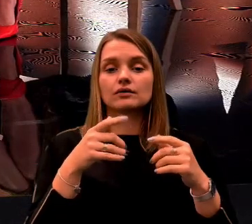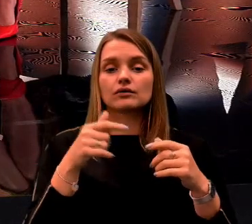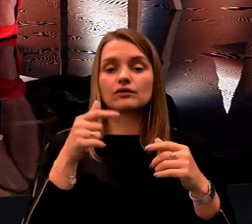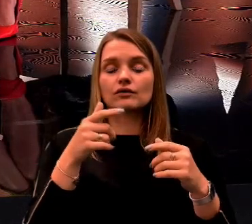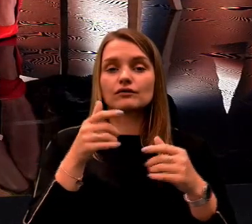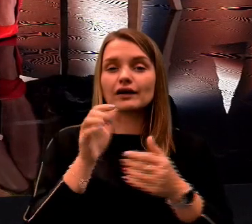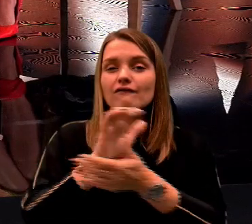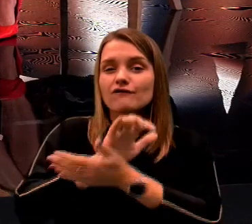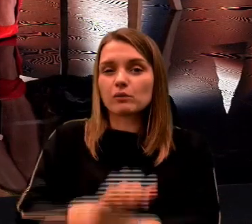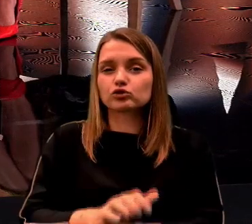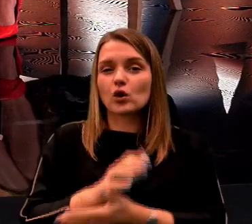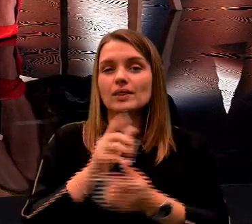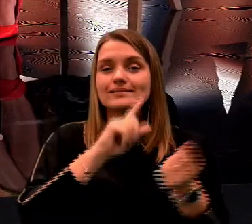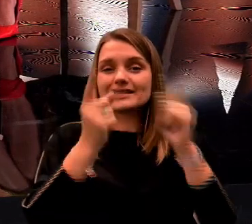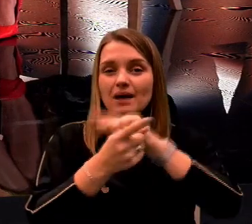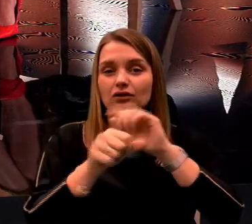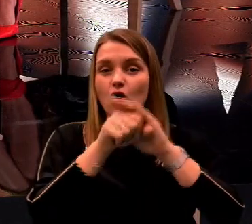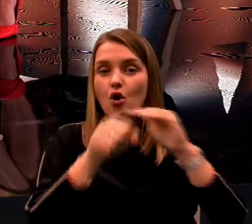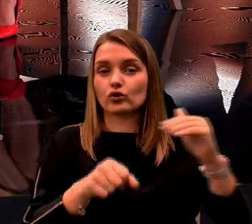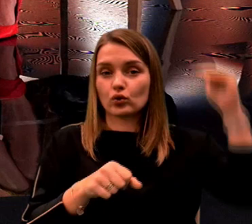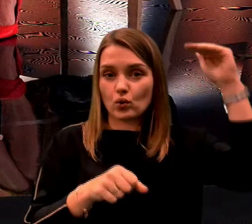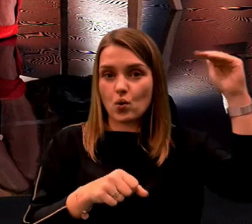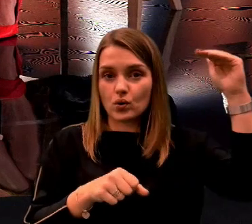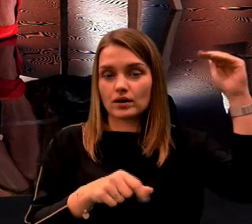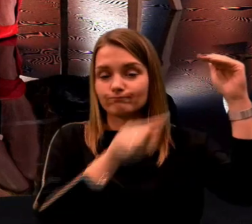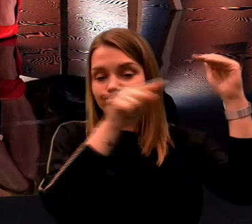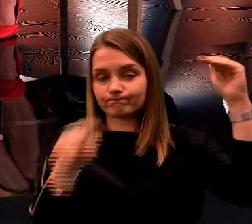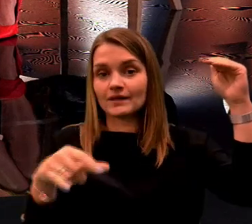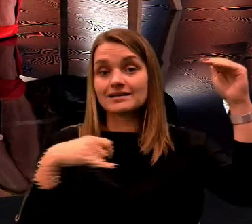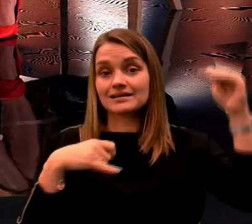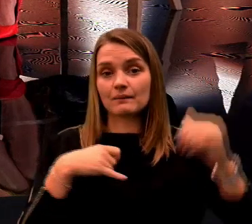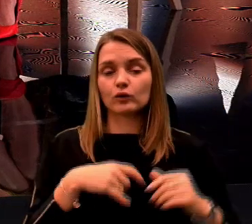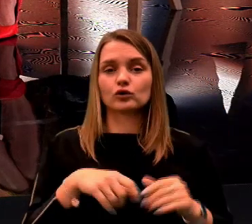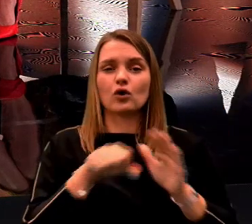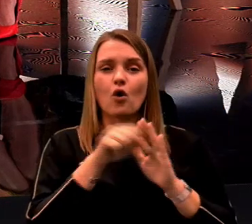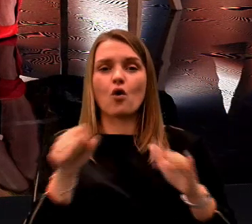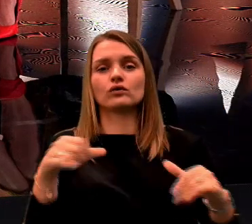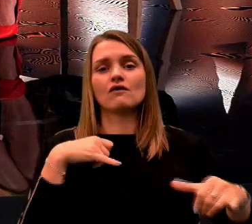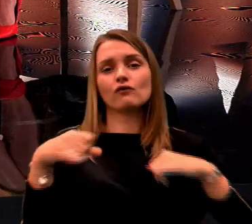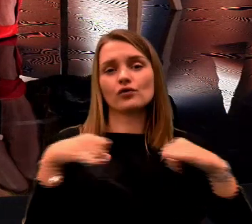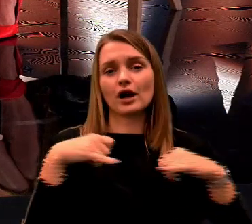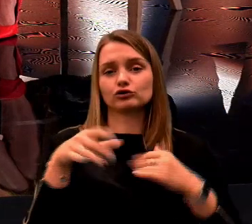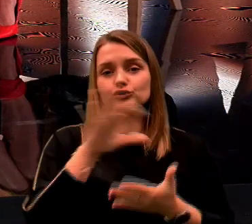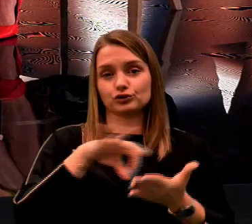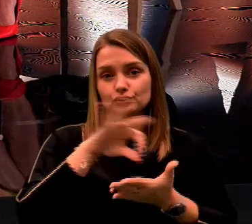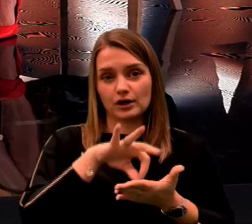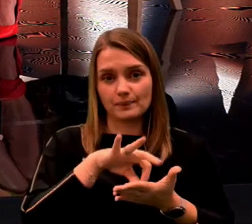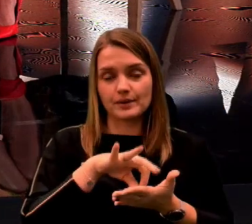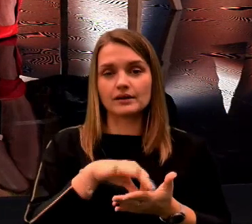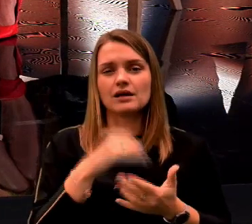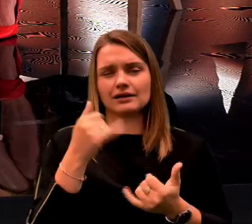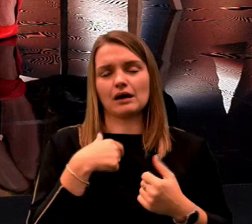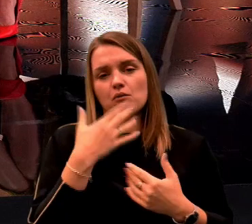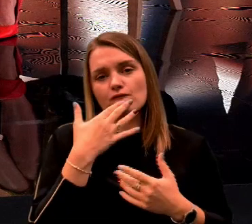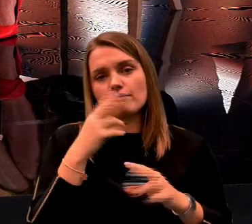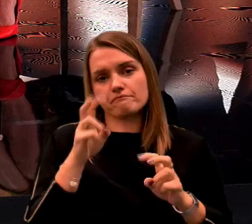one wymuszają w naturalny sposób zmianę liderów tych szeroko rozumianych włodarzy gmin, bo takich na roboczo określamy. No